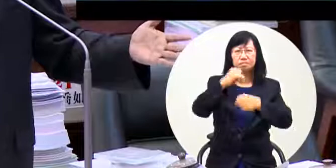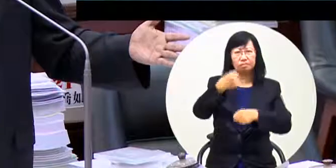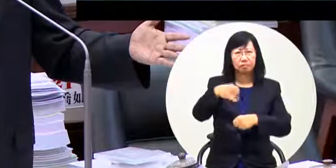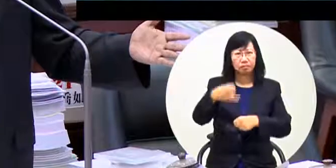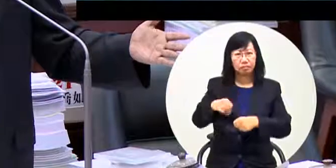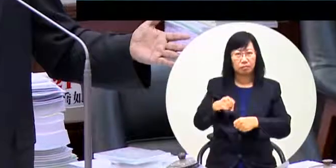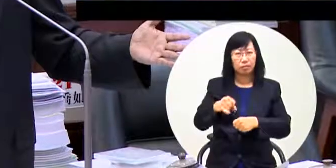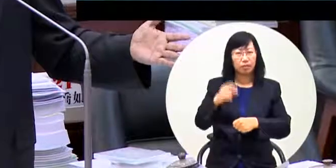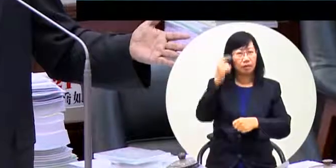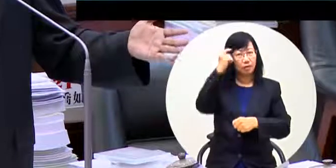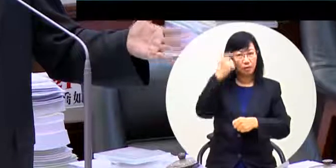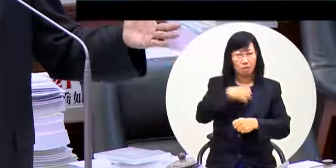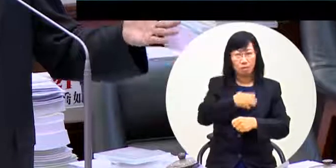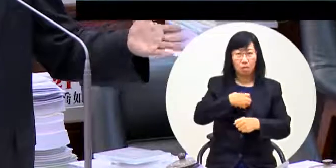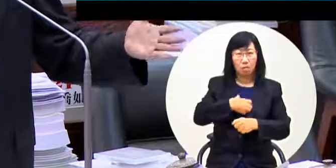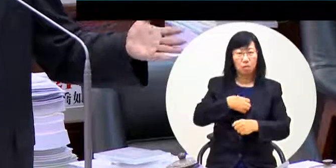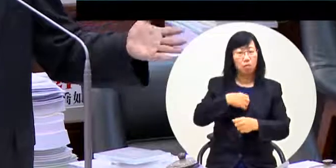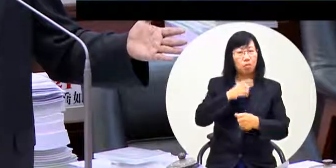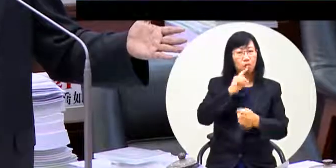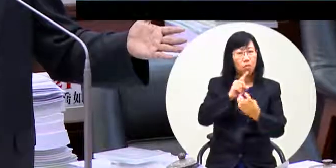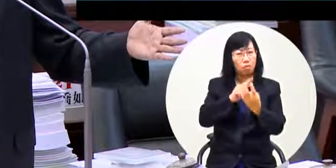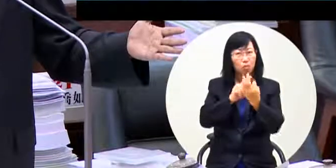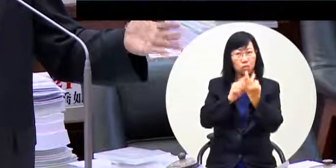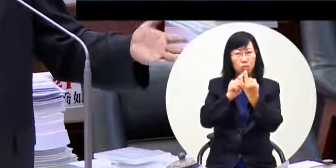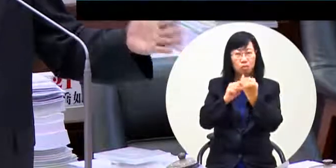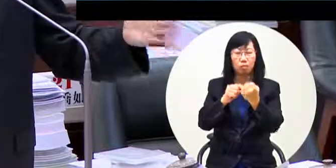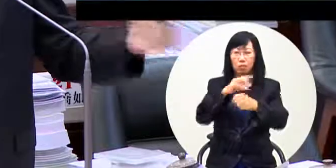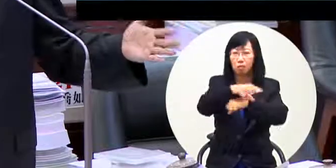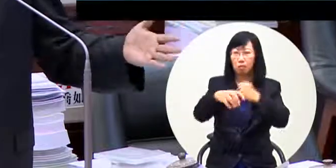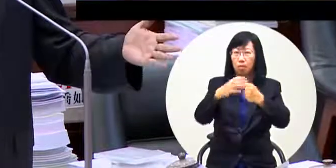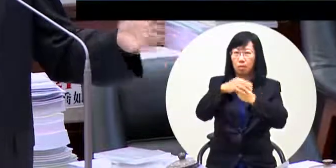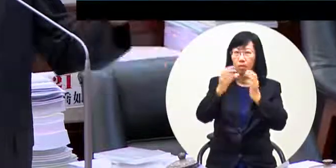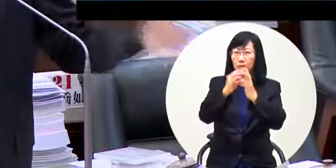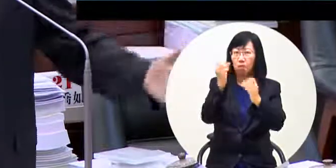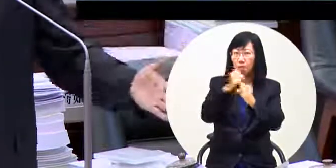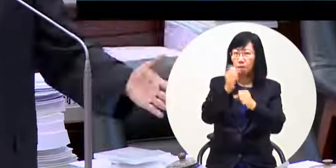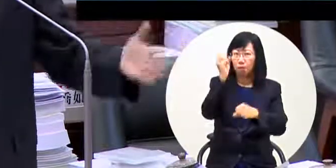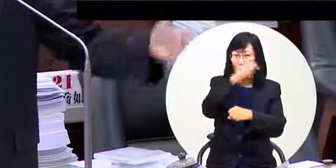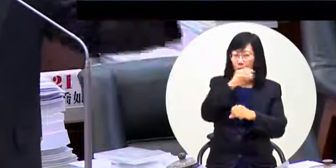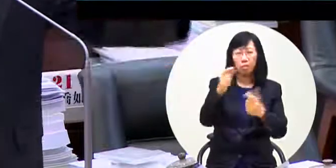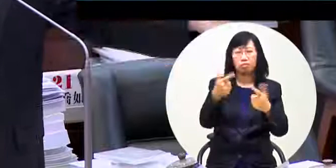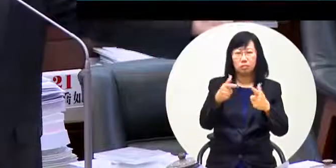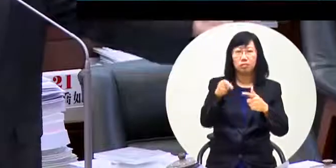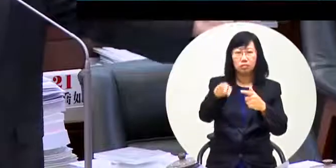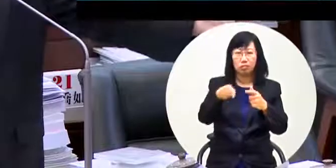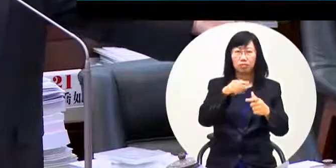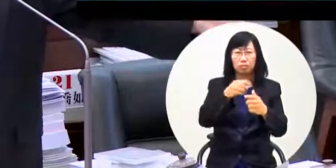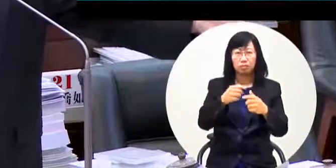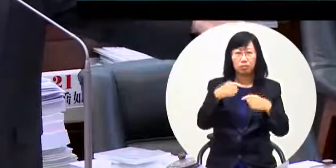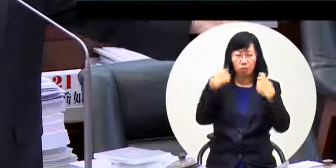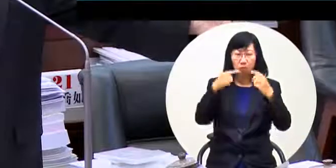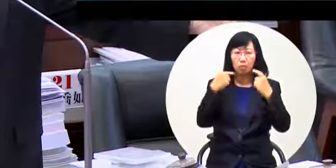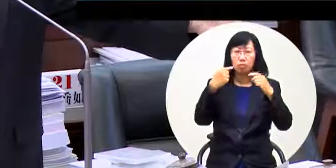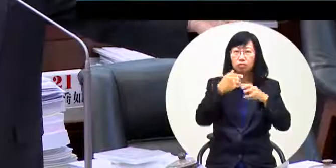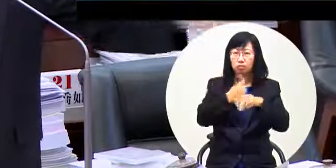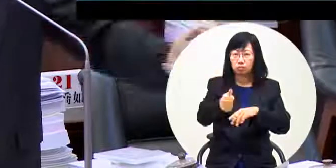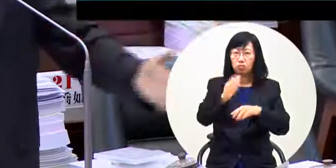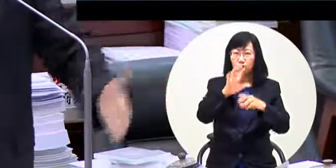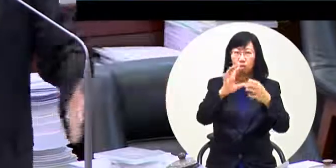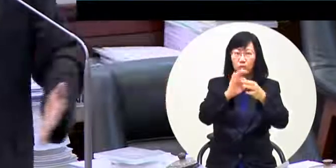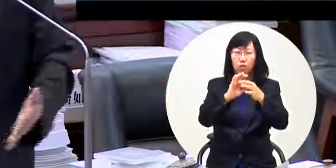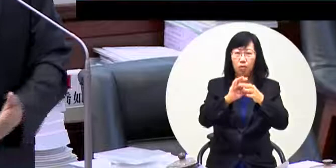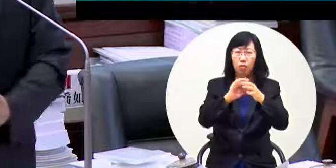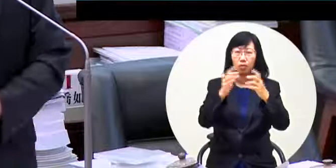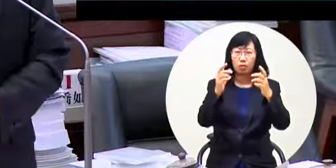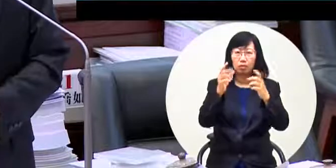然，哦，他只能稽查。你讲要甲工厂讲无，你卖个不要再冒烟了，关